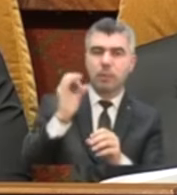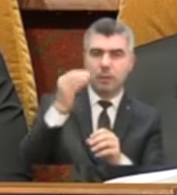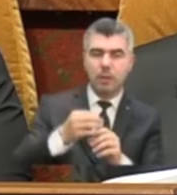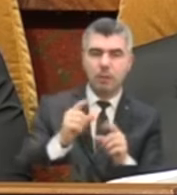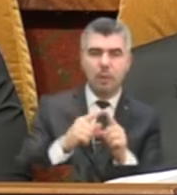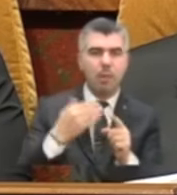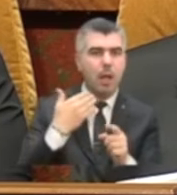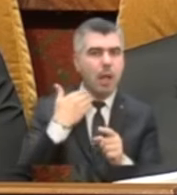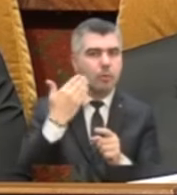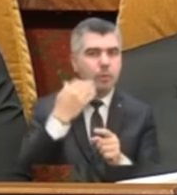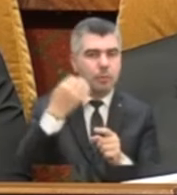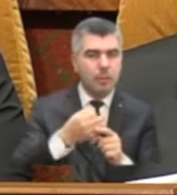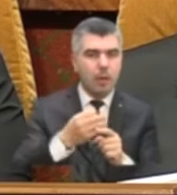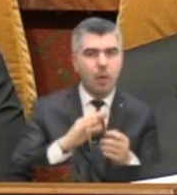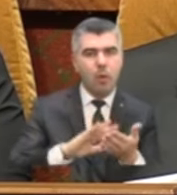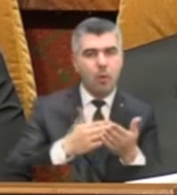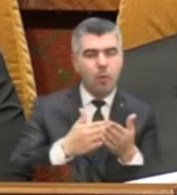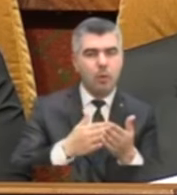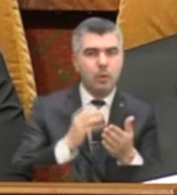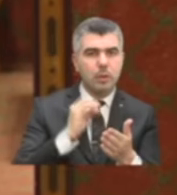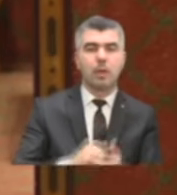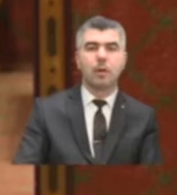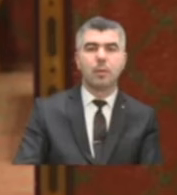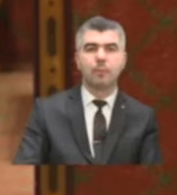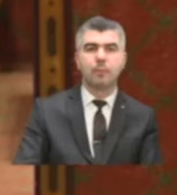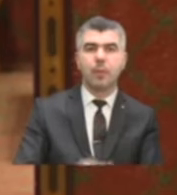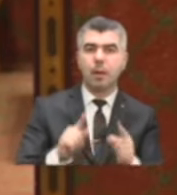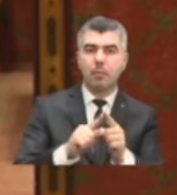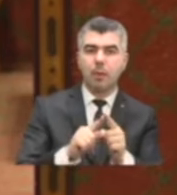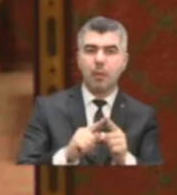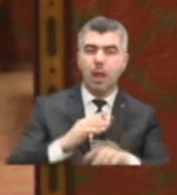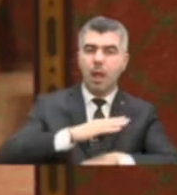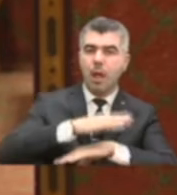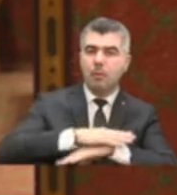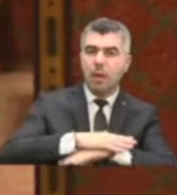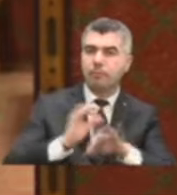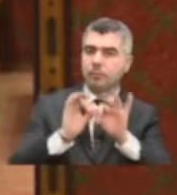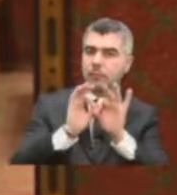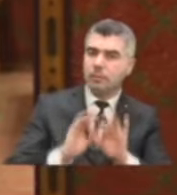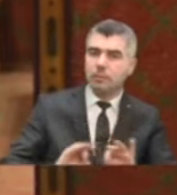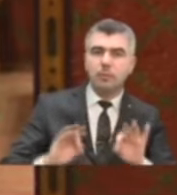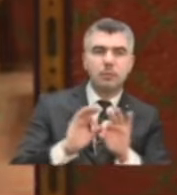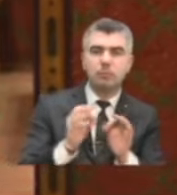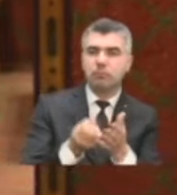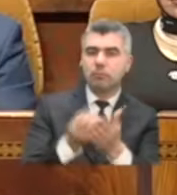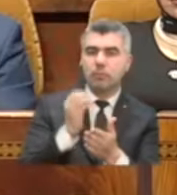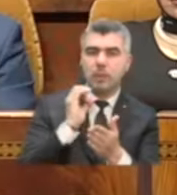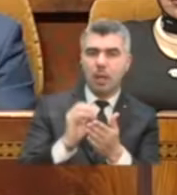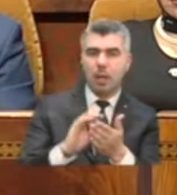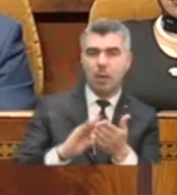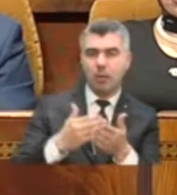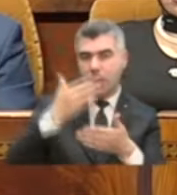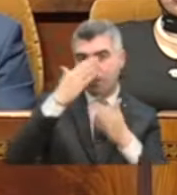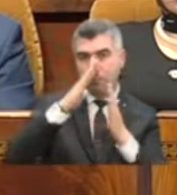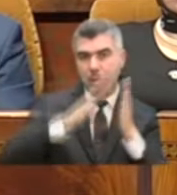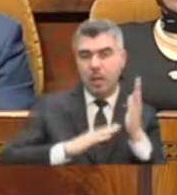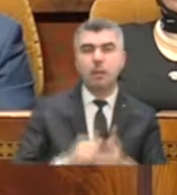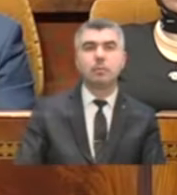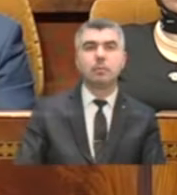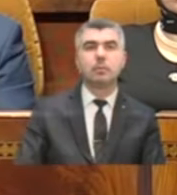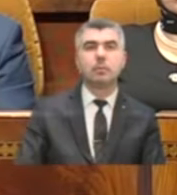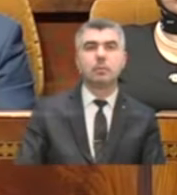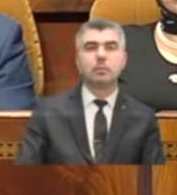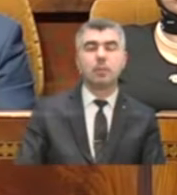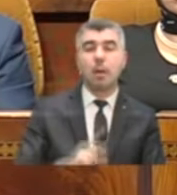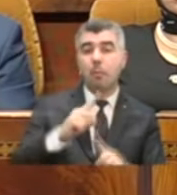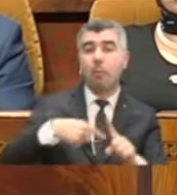للحياة محرضة على العنف الجنسي وعلى تفتيت الأخلاق المتنافية مع قيم وأخلاق المغاربة. وأكثر من هذا السيد الوزير،